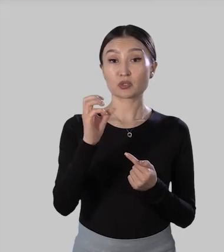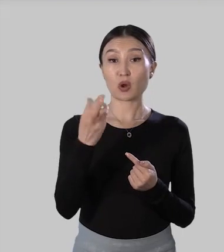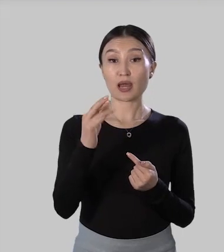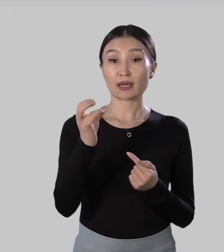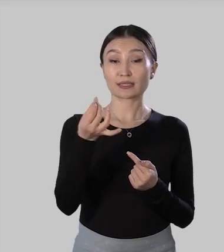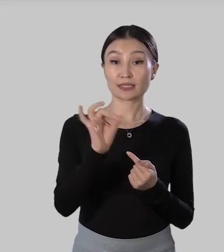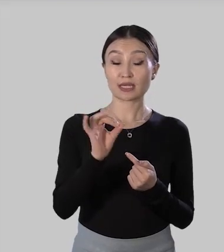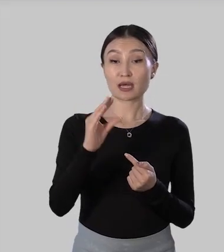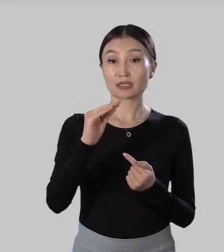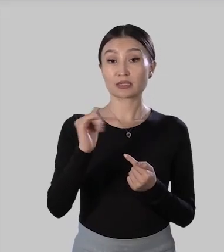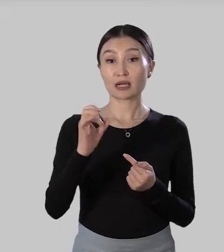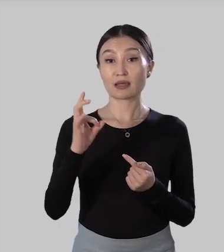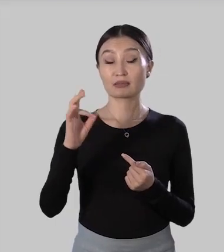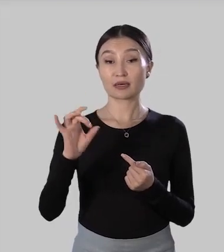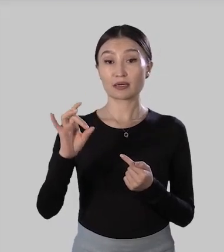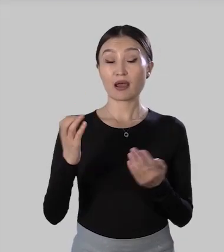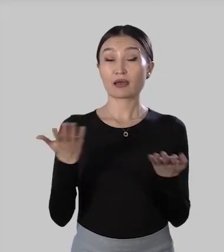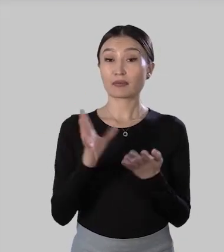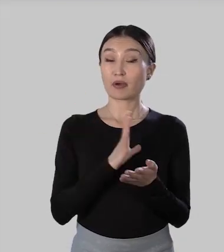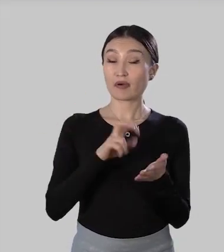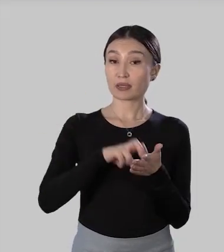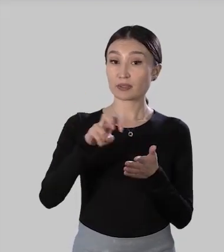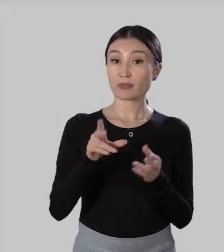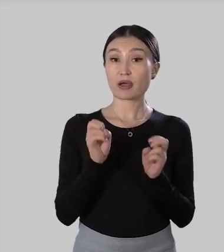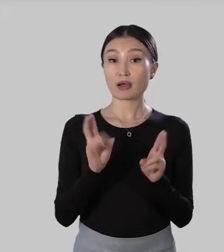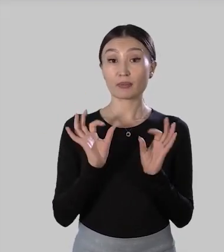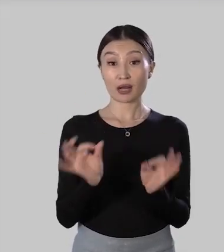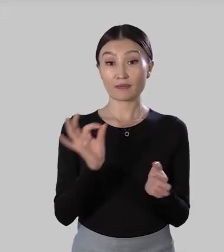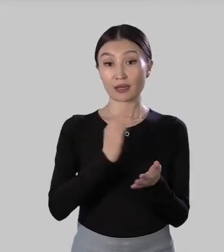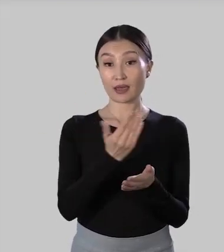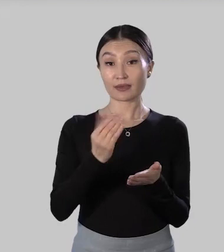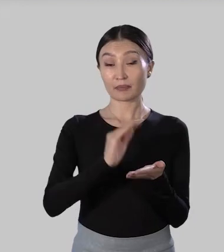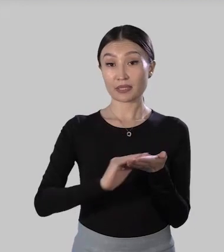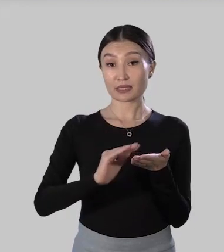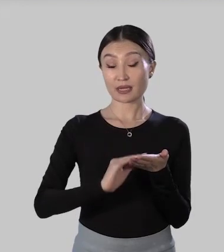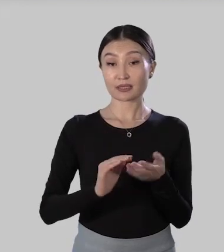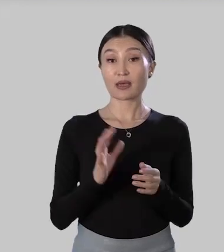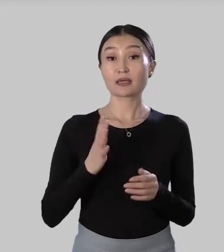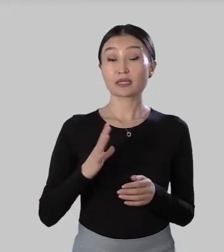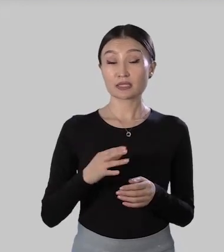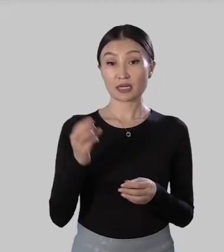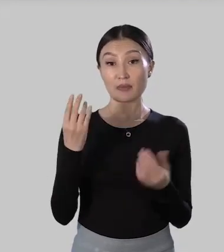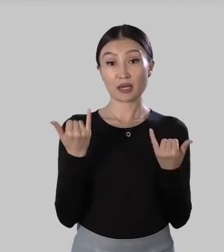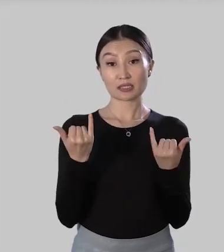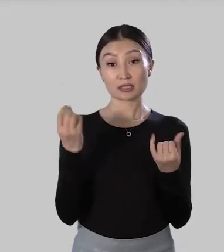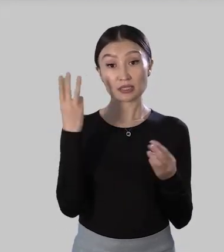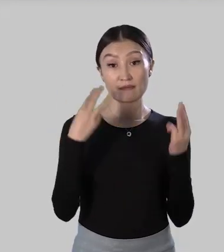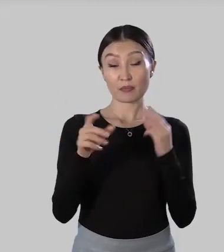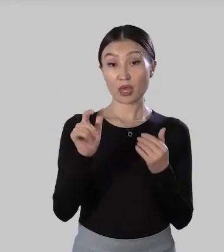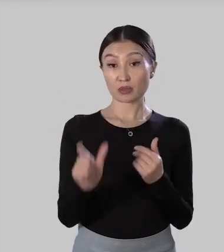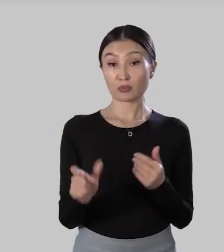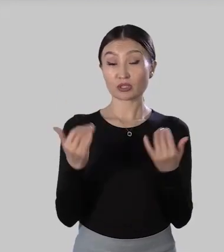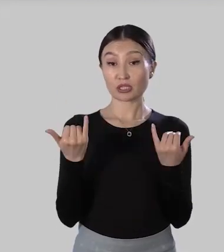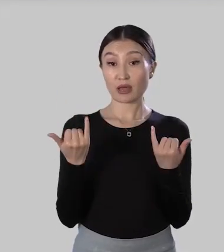жанра, какими бывают письма и как правильно их писать, зачем современному